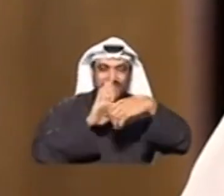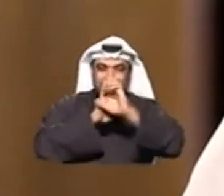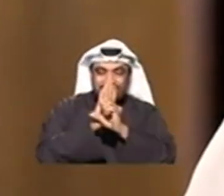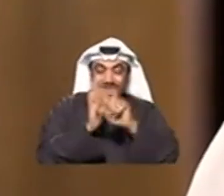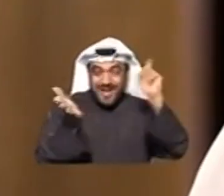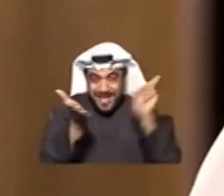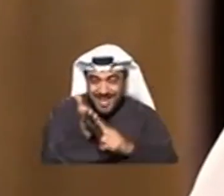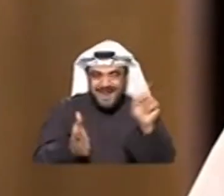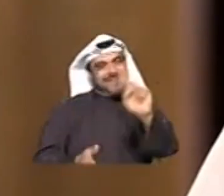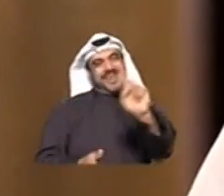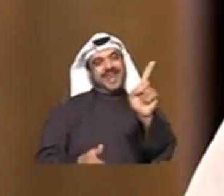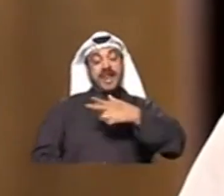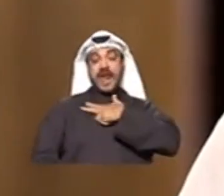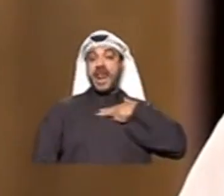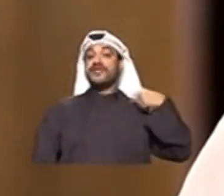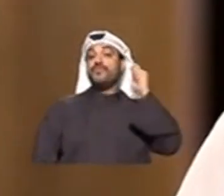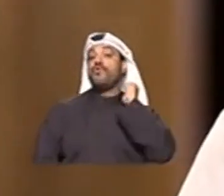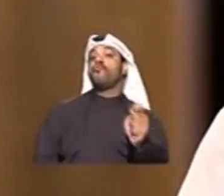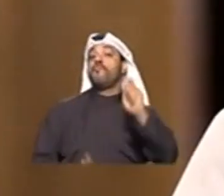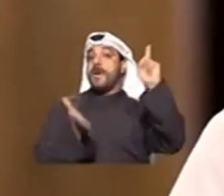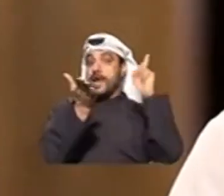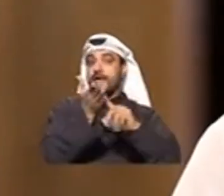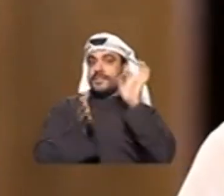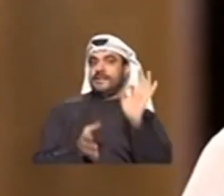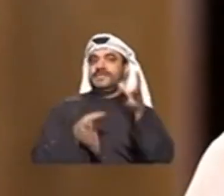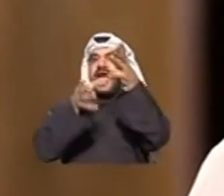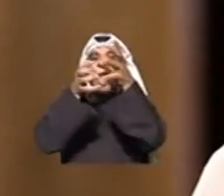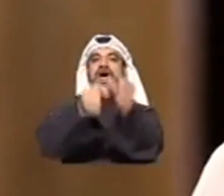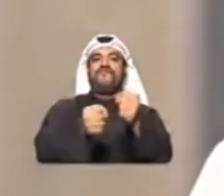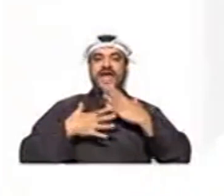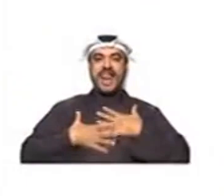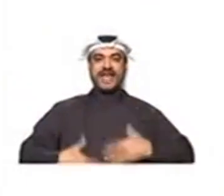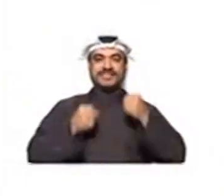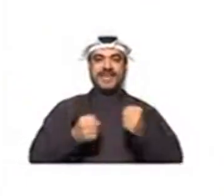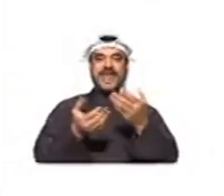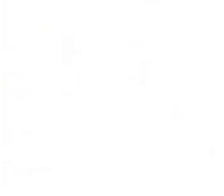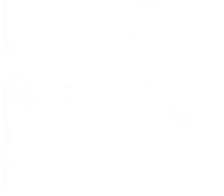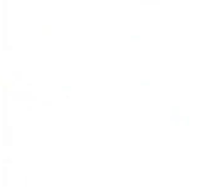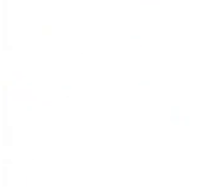من المصادر الرسمية، وهذا حفظا على سلامتكم.